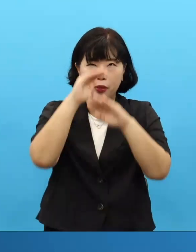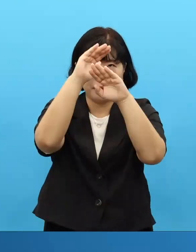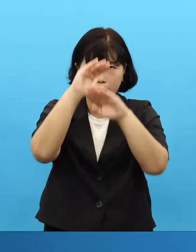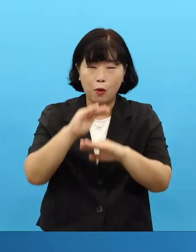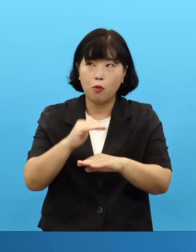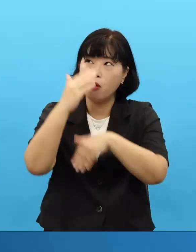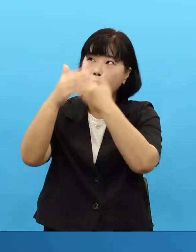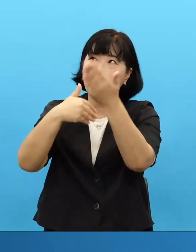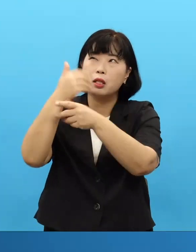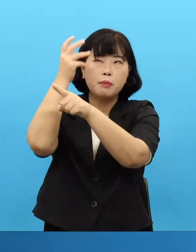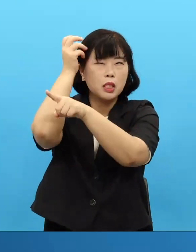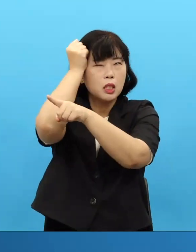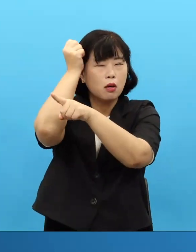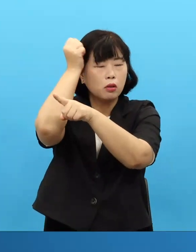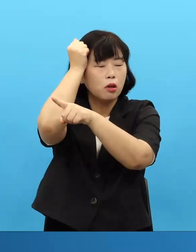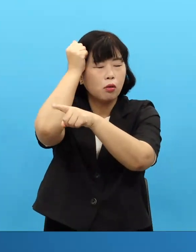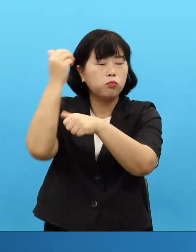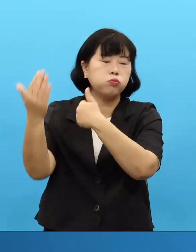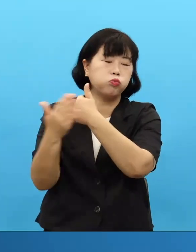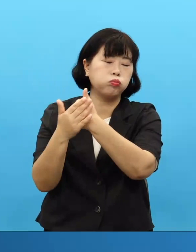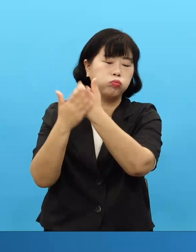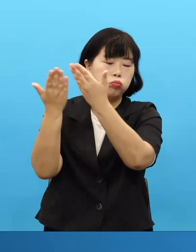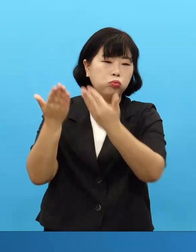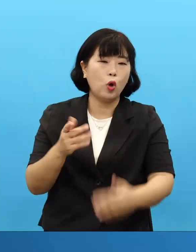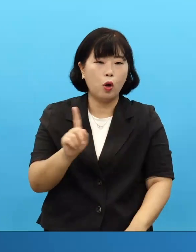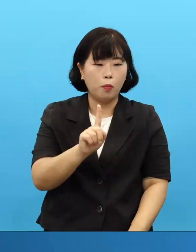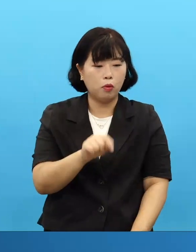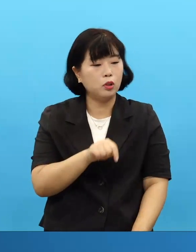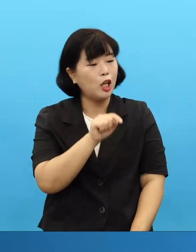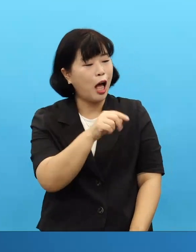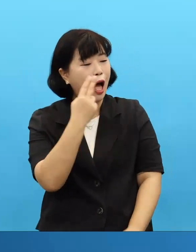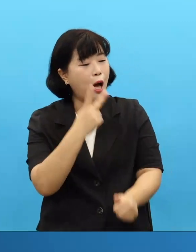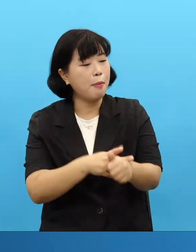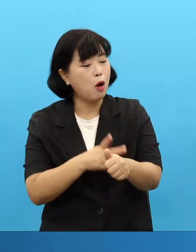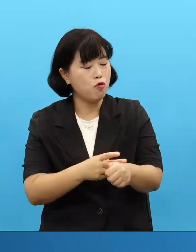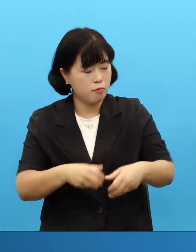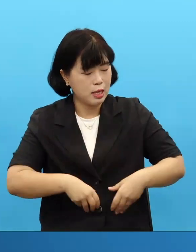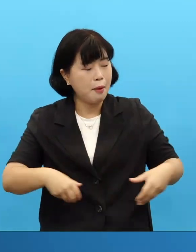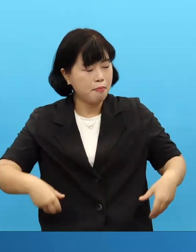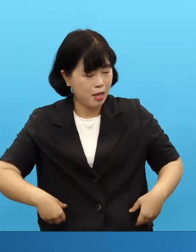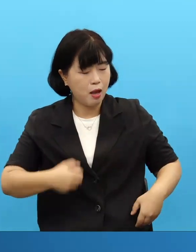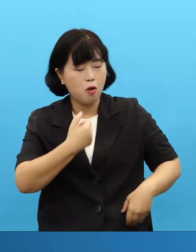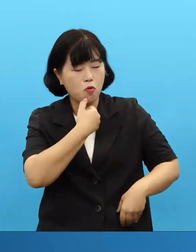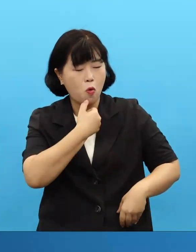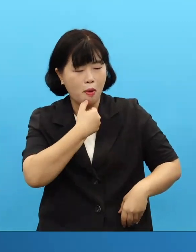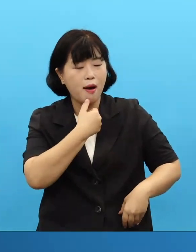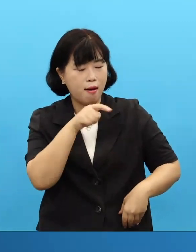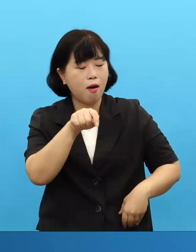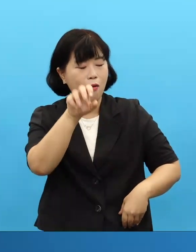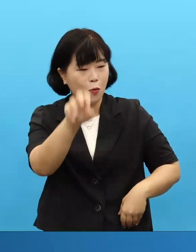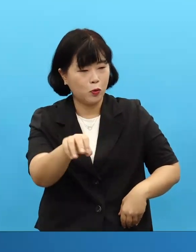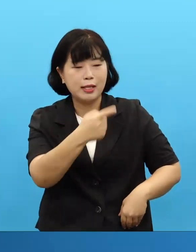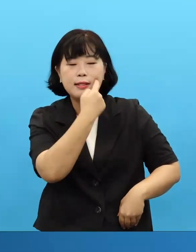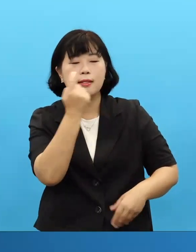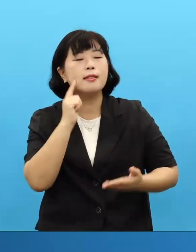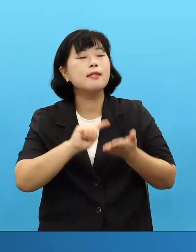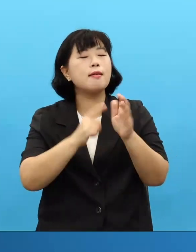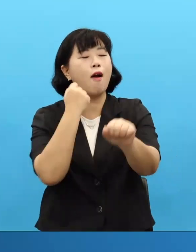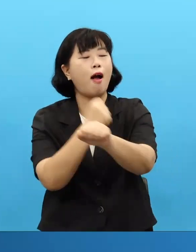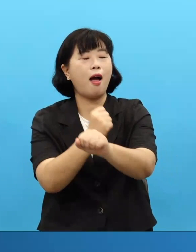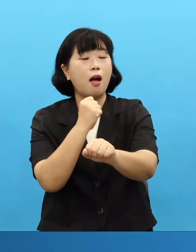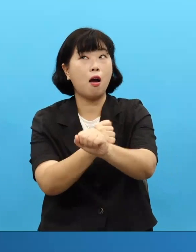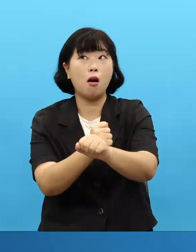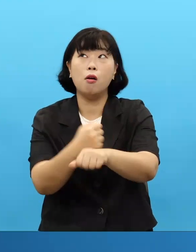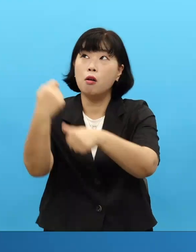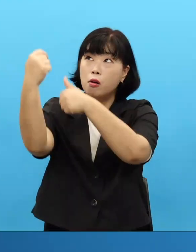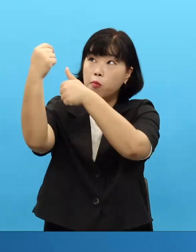때 로마에서도 증거해야 하리라. For you must testify of me in Rome. He says this when he stands trial. 자, 요게 신앙생활입니다. This